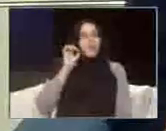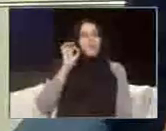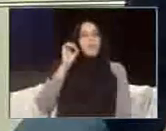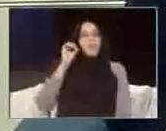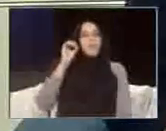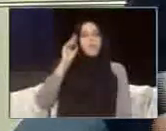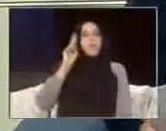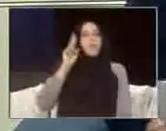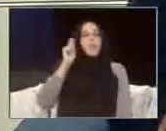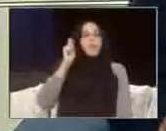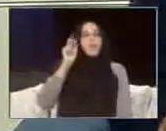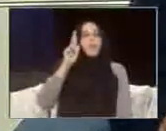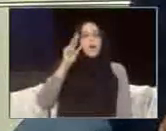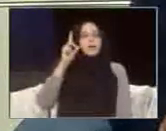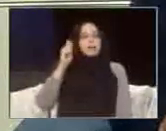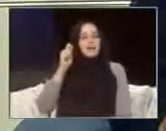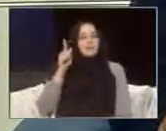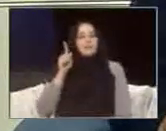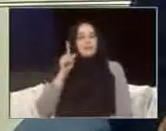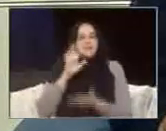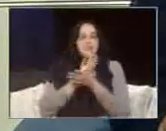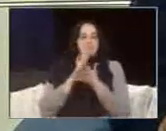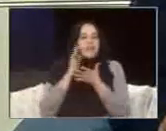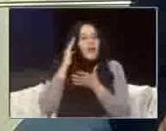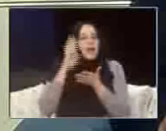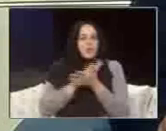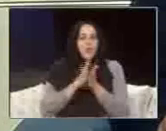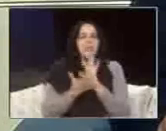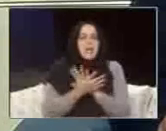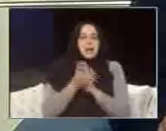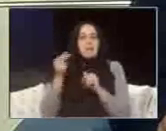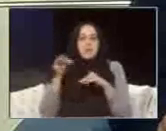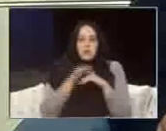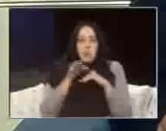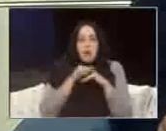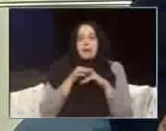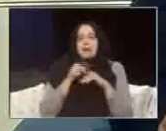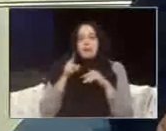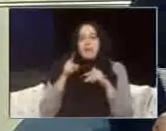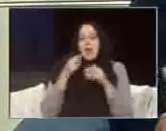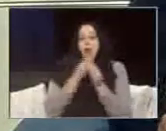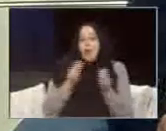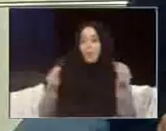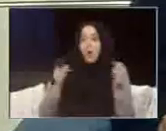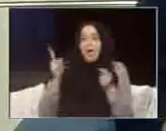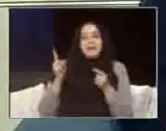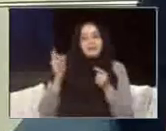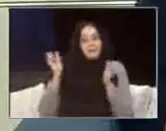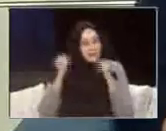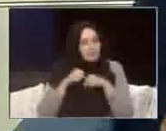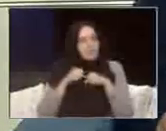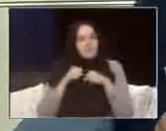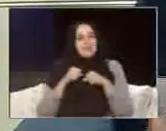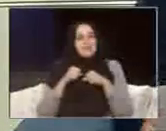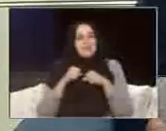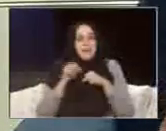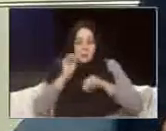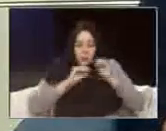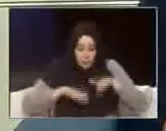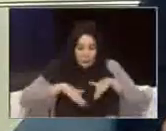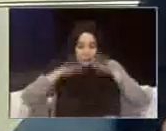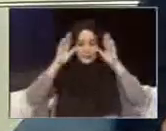يعني مشكله اجتماعيه عويصه جدا، الان تم نقدر نقول التخلص منها، يعني زوجها